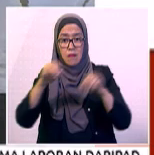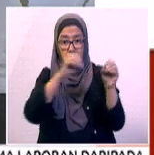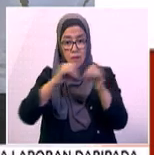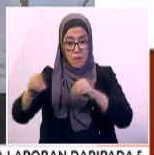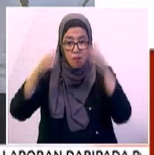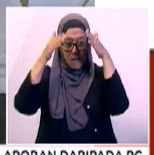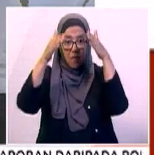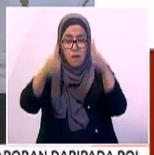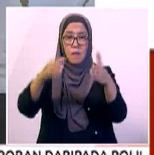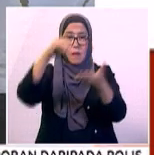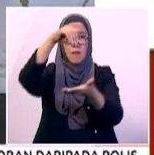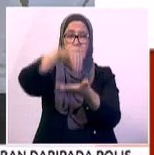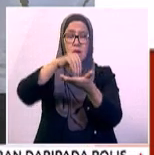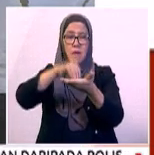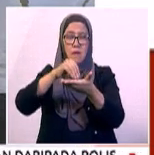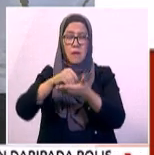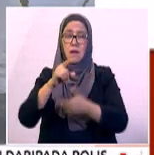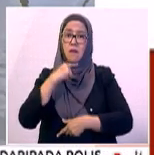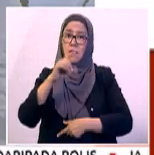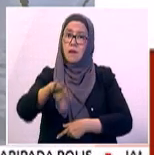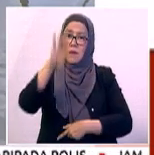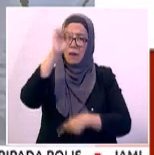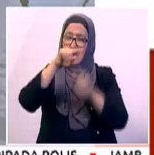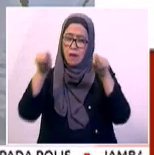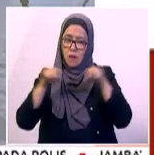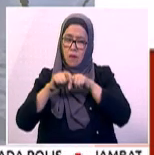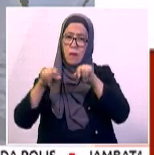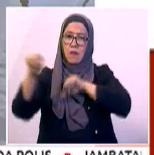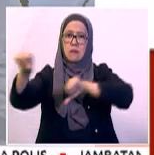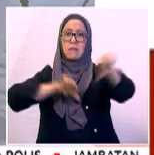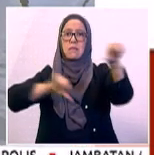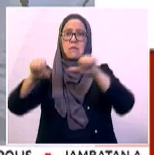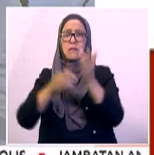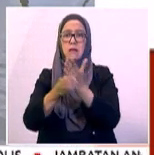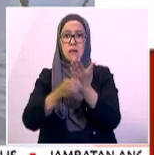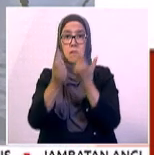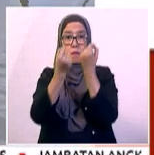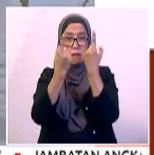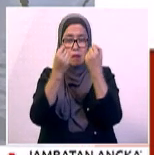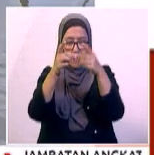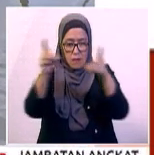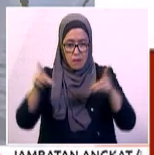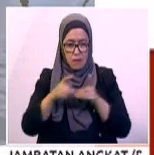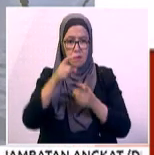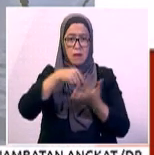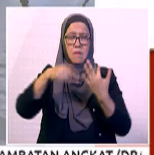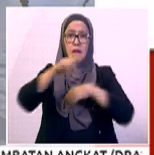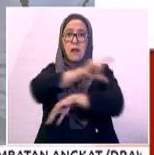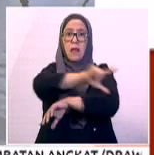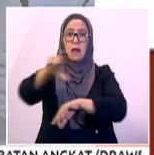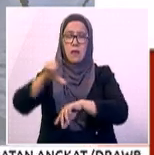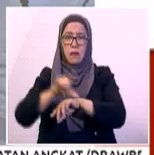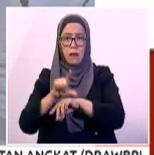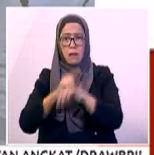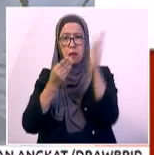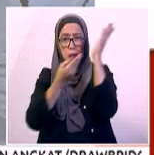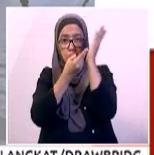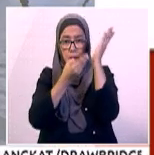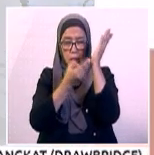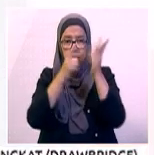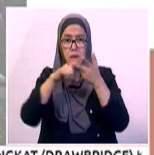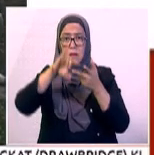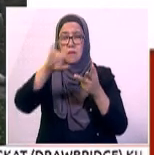sebagai tempat kegiatan berkaitan dadah di 11 daerah. Antaranya ladang kelapa sawit, jeti dan rumah persendirian.